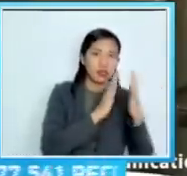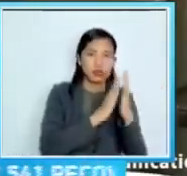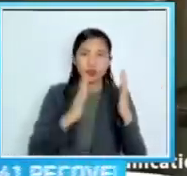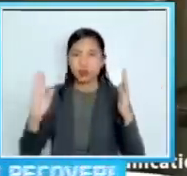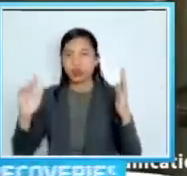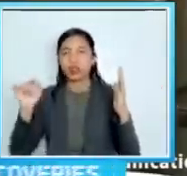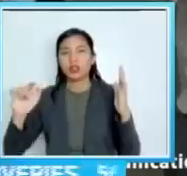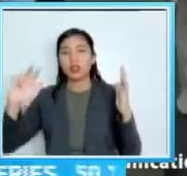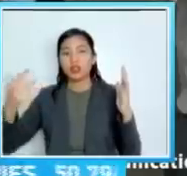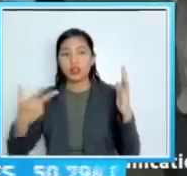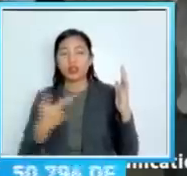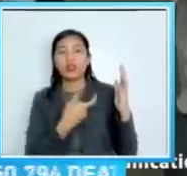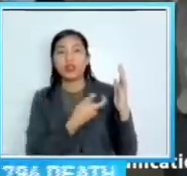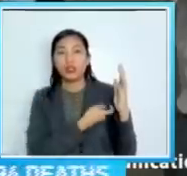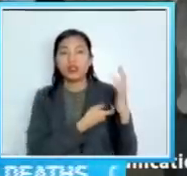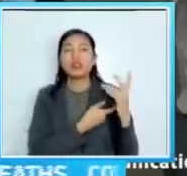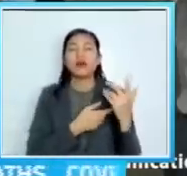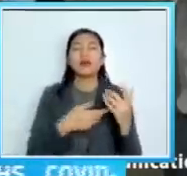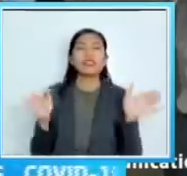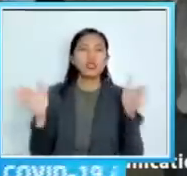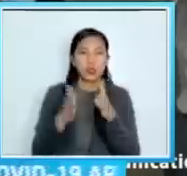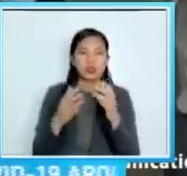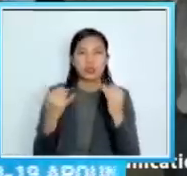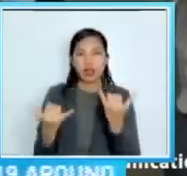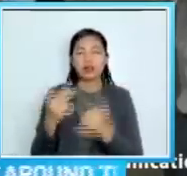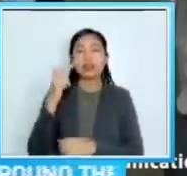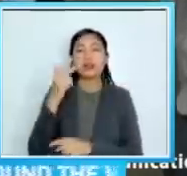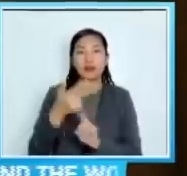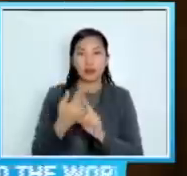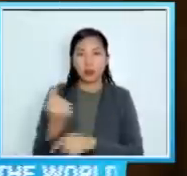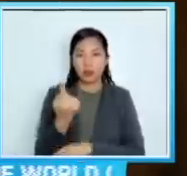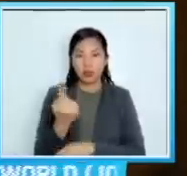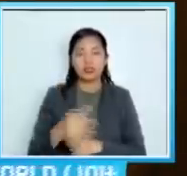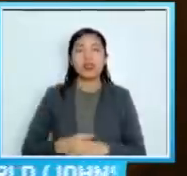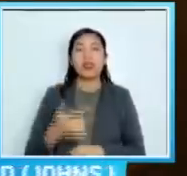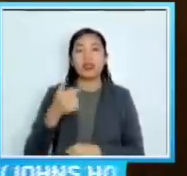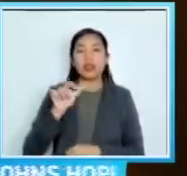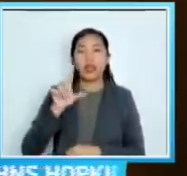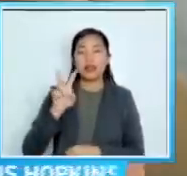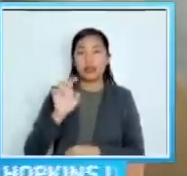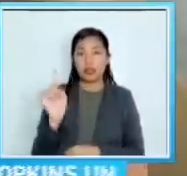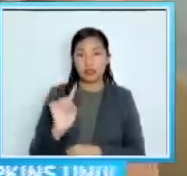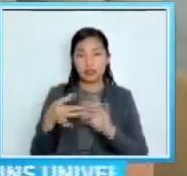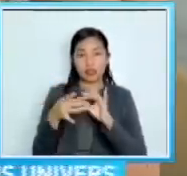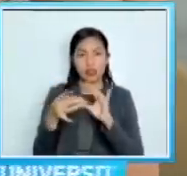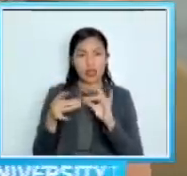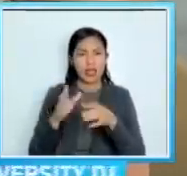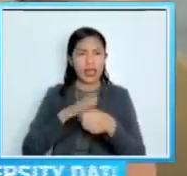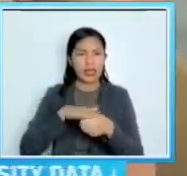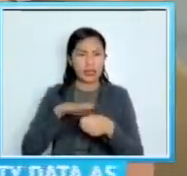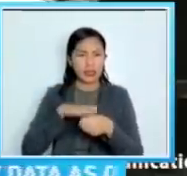for 3 months na lang. Dagdag ni Vaccine Czar Secretary Carlito Galvez Jr., sapat ang supply ng bakuna hanggang gitang bahagi